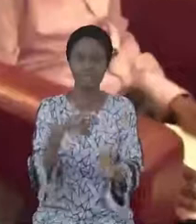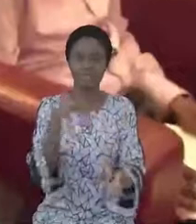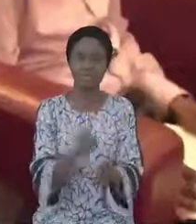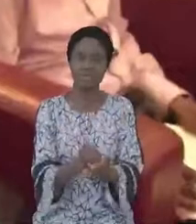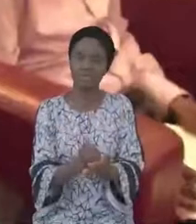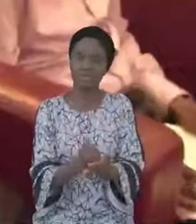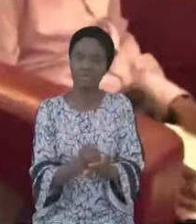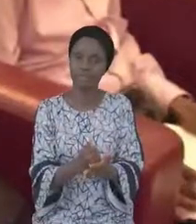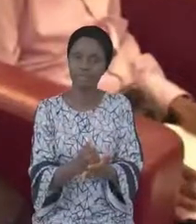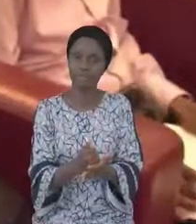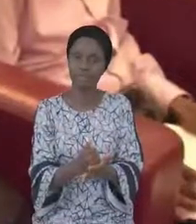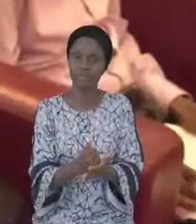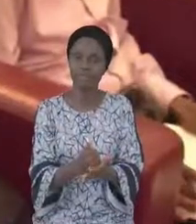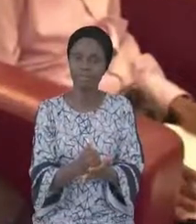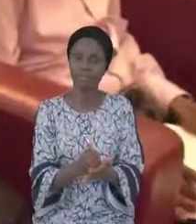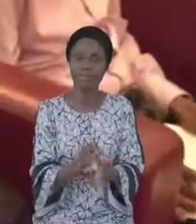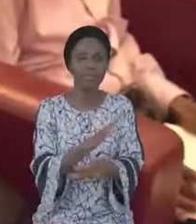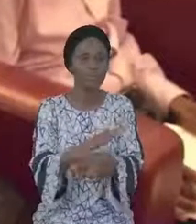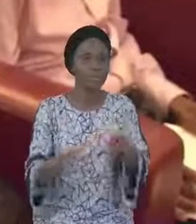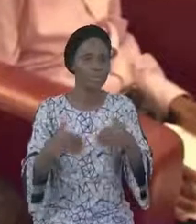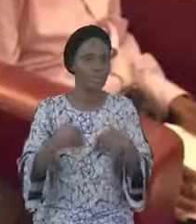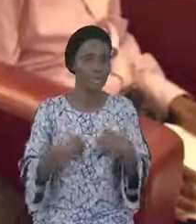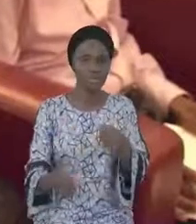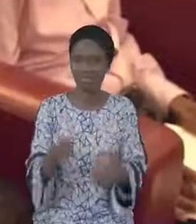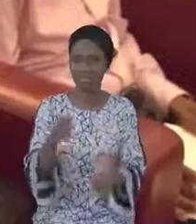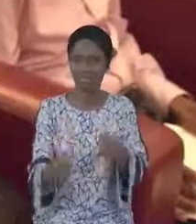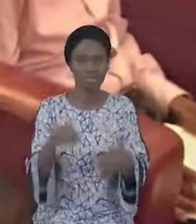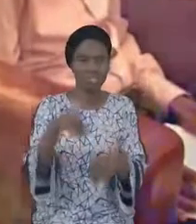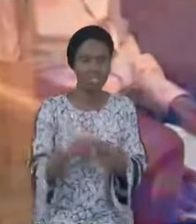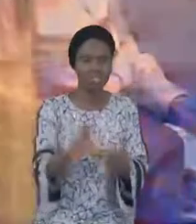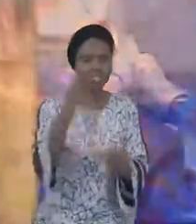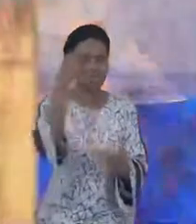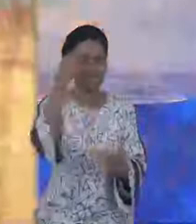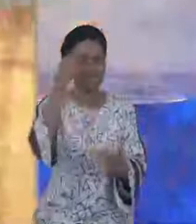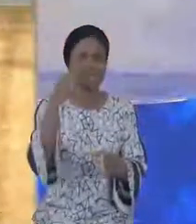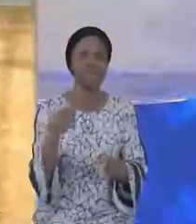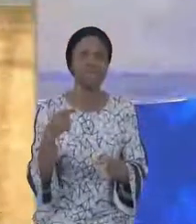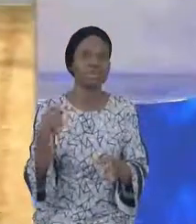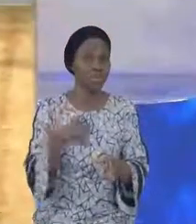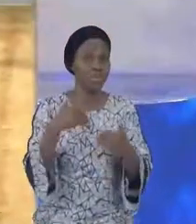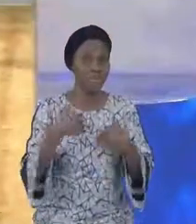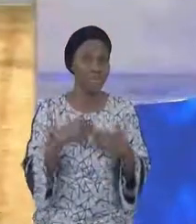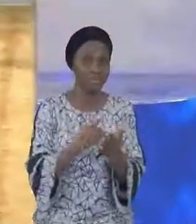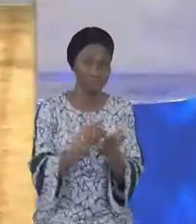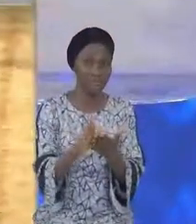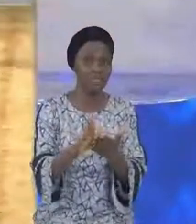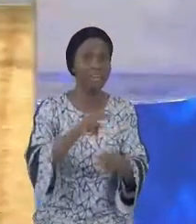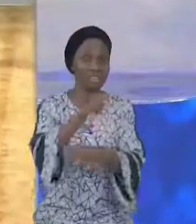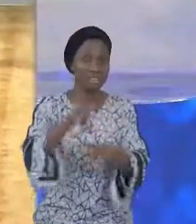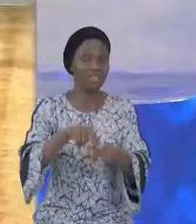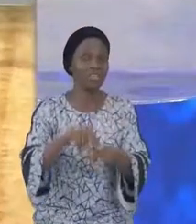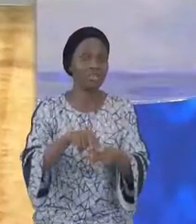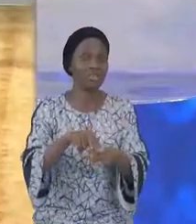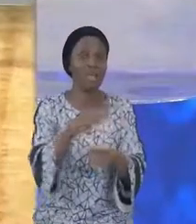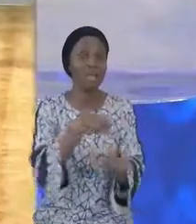Jésus-Christ. Qu'il n'y ait plus de doute en toi. Nous avons maintenant la nature divine. Et